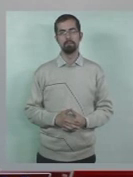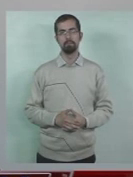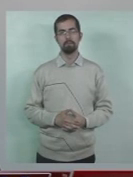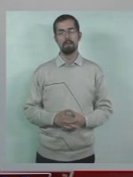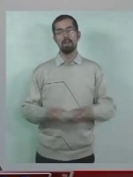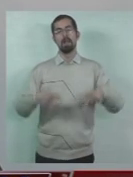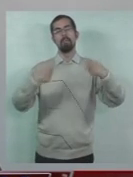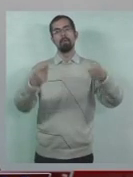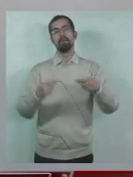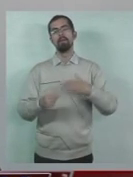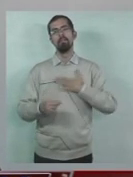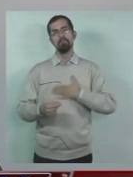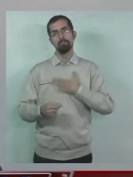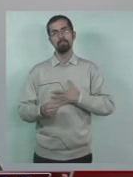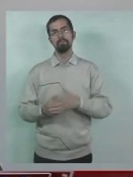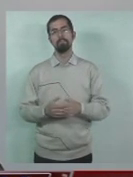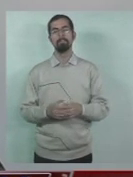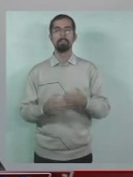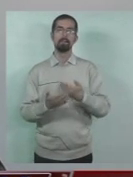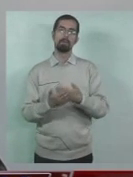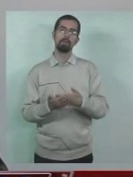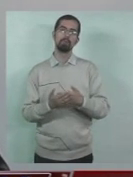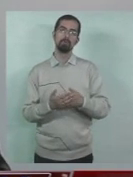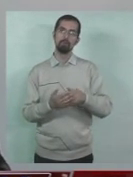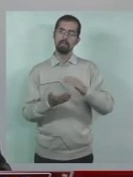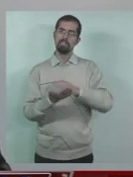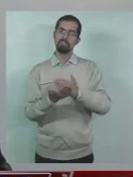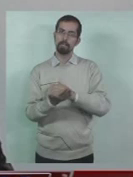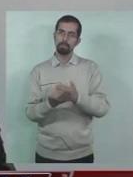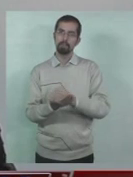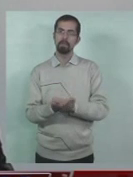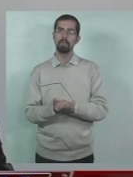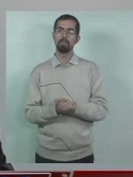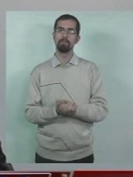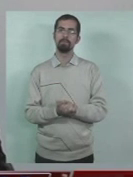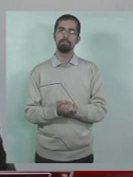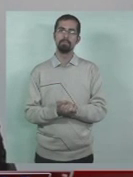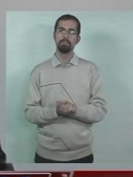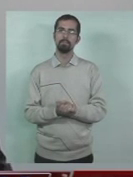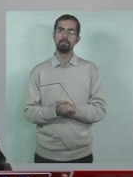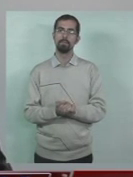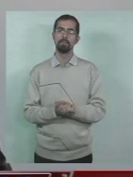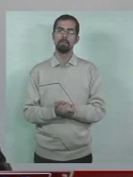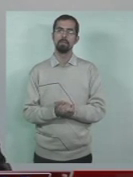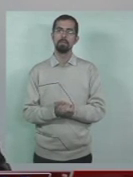sine de secțiunea de interpretare pe cele două secțiuni